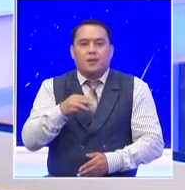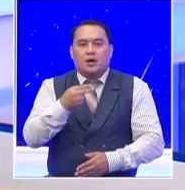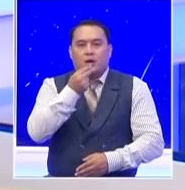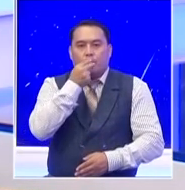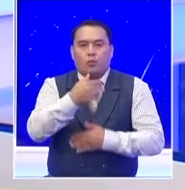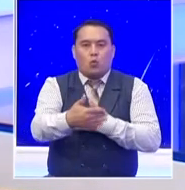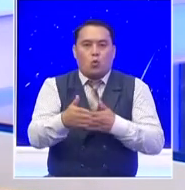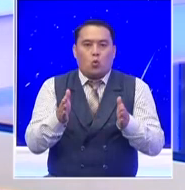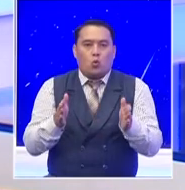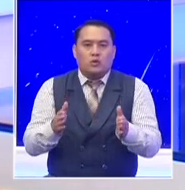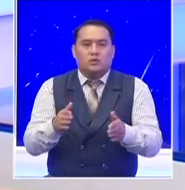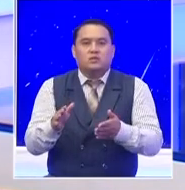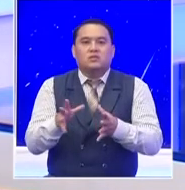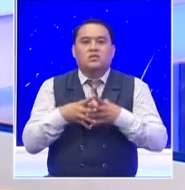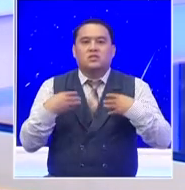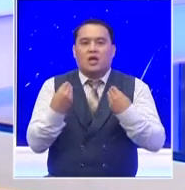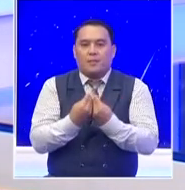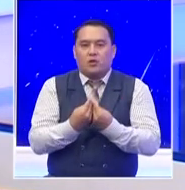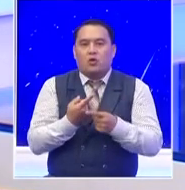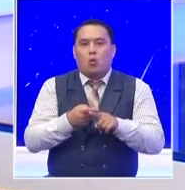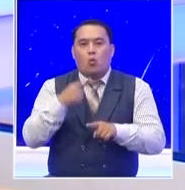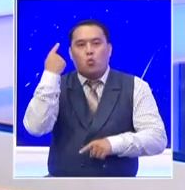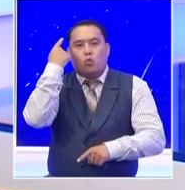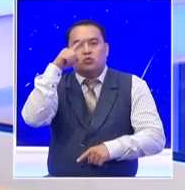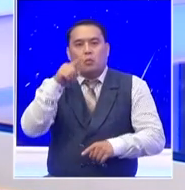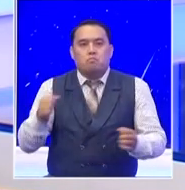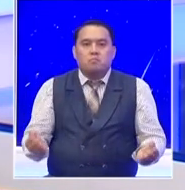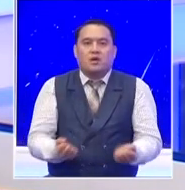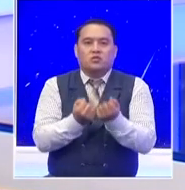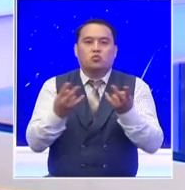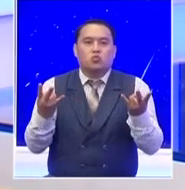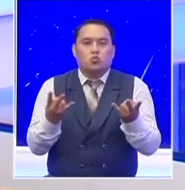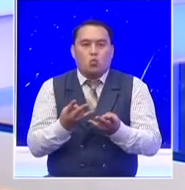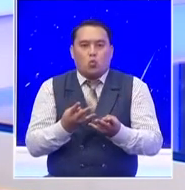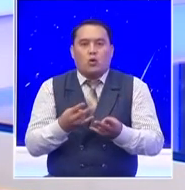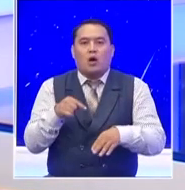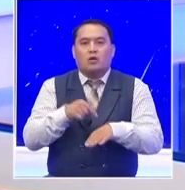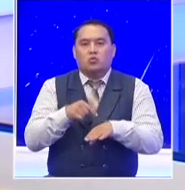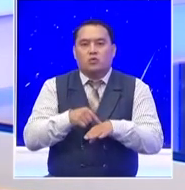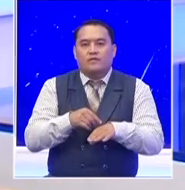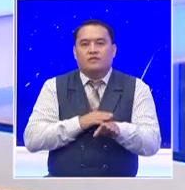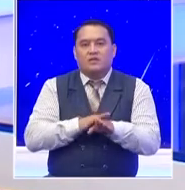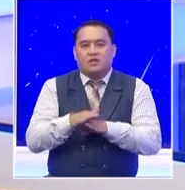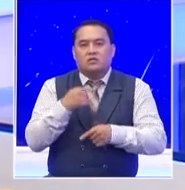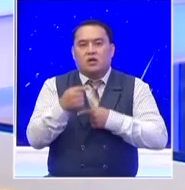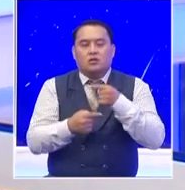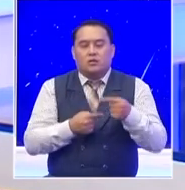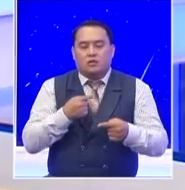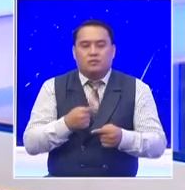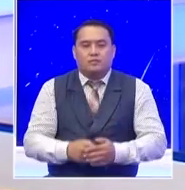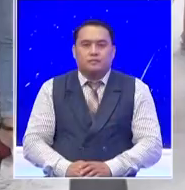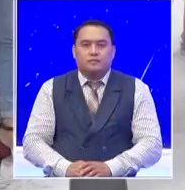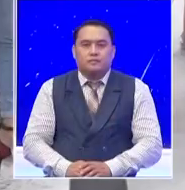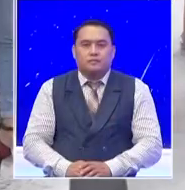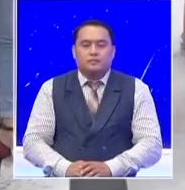корзин социально уязвимым семьям. Такую идею безвозмездной поддержки нуждающихся добровольцы осуществили вслед за столичными